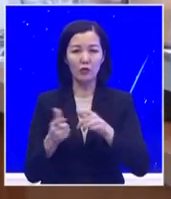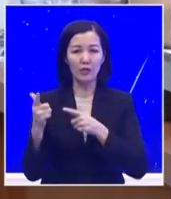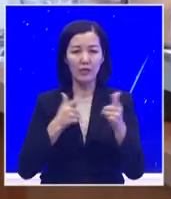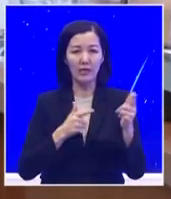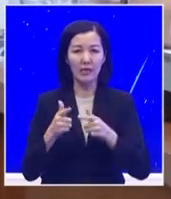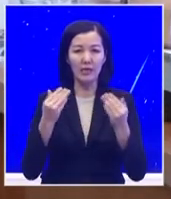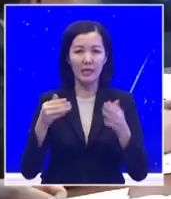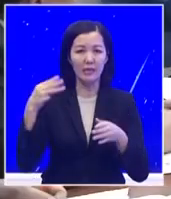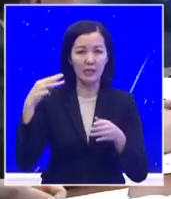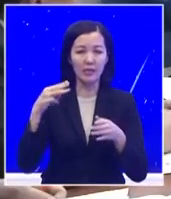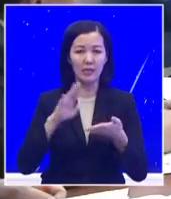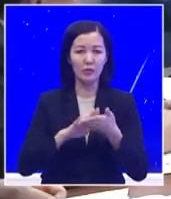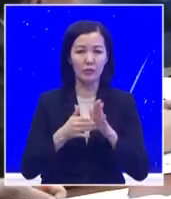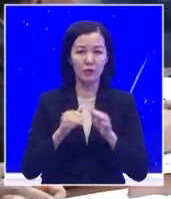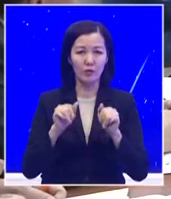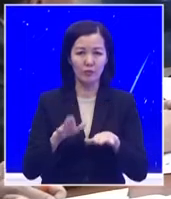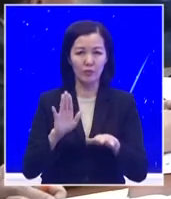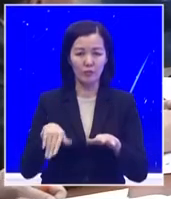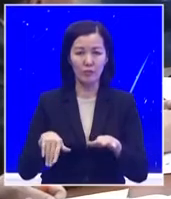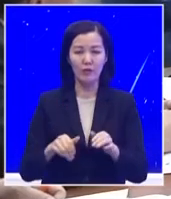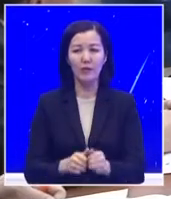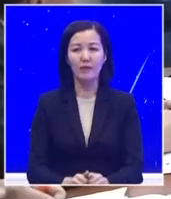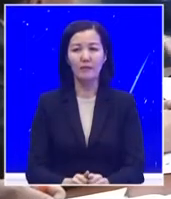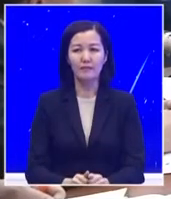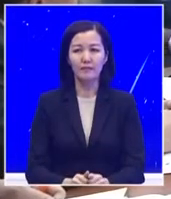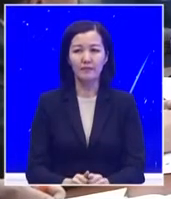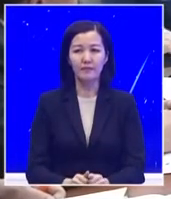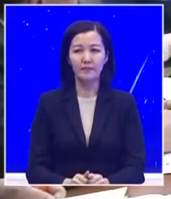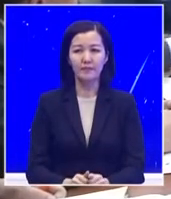арасында жұмыстар шешіліп жатқан көрінеді.